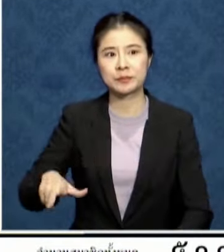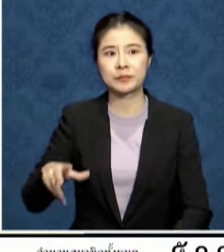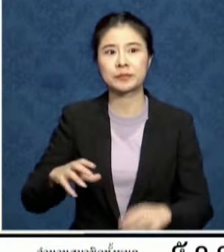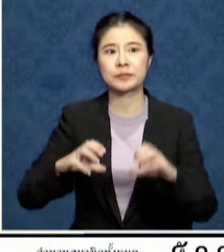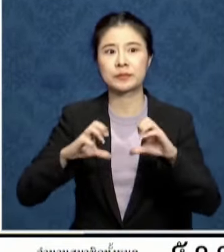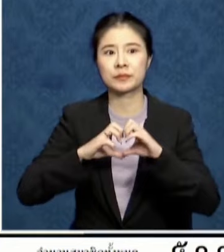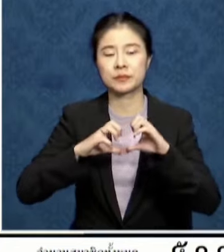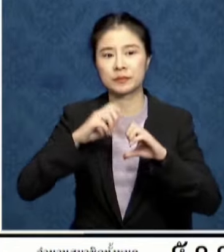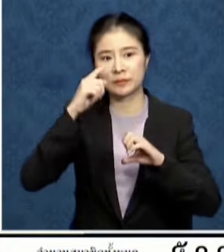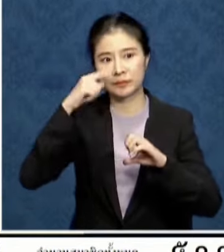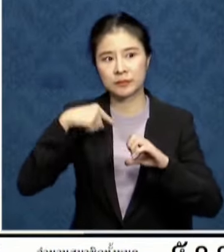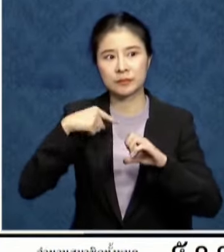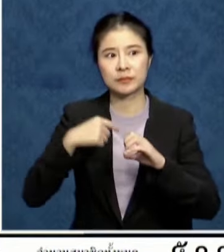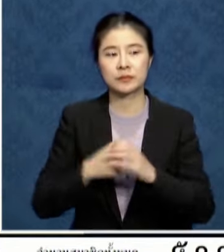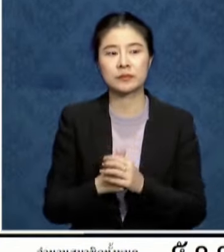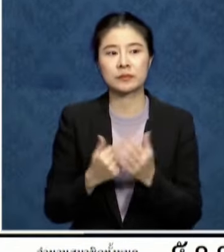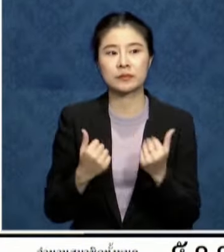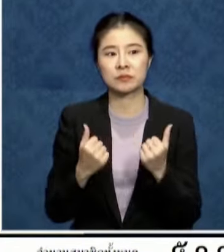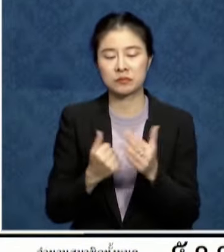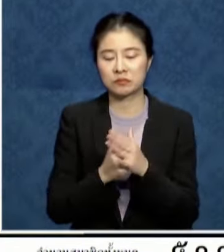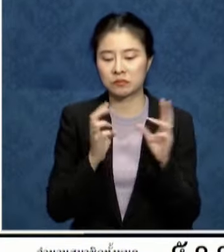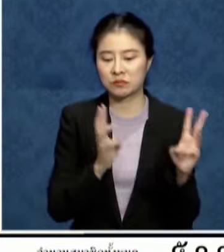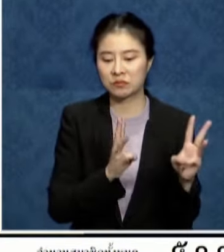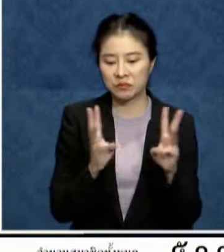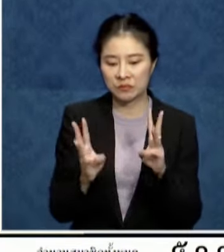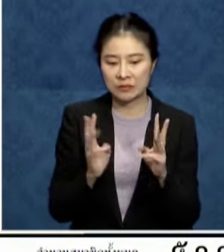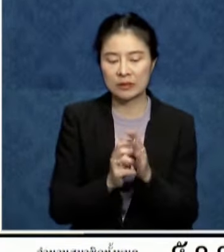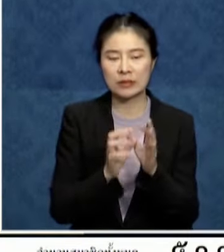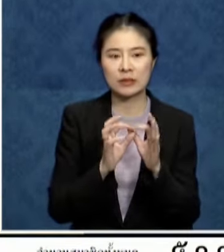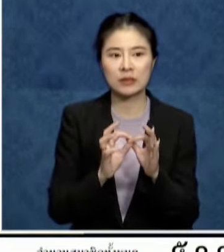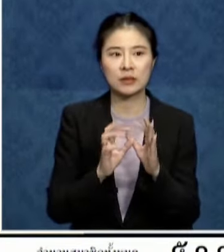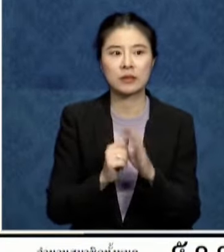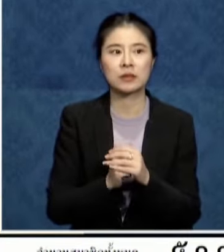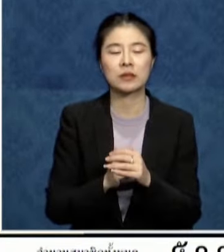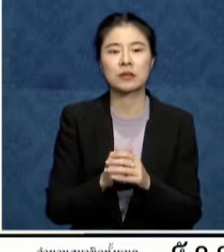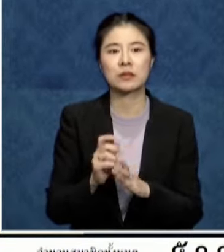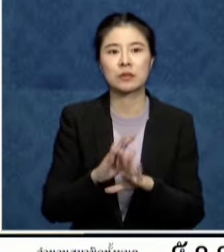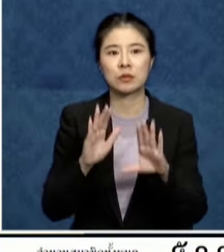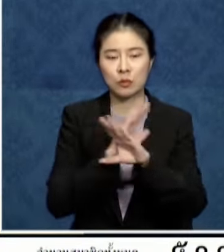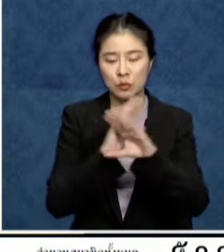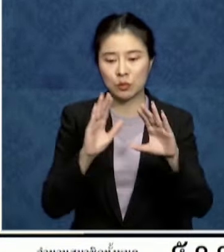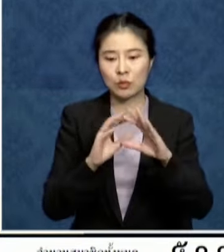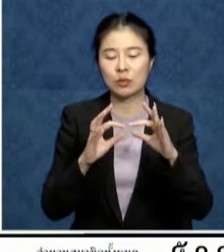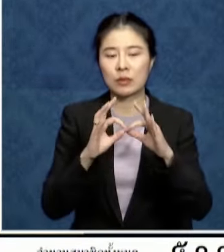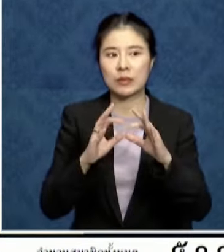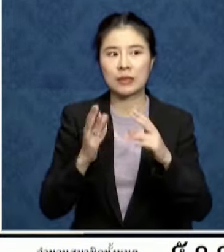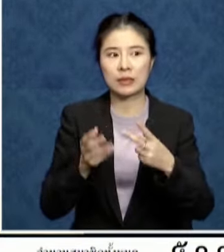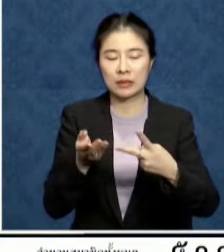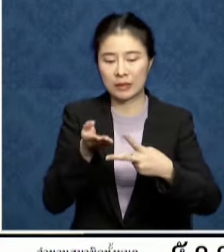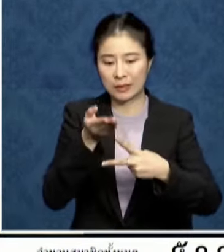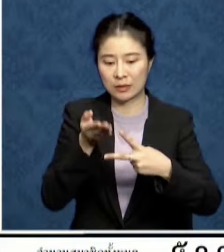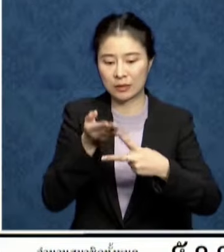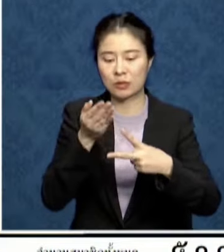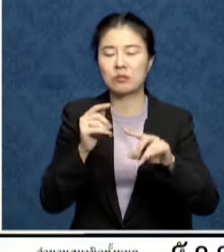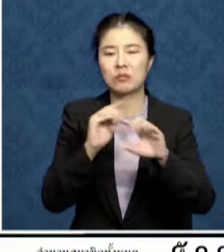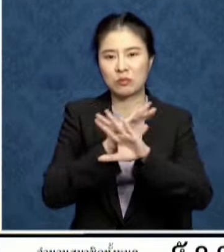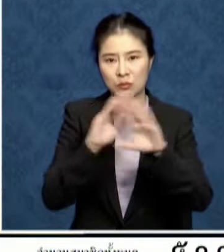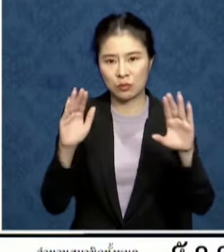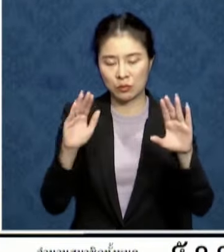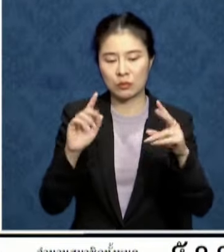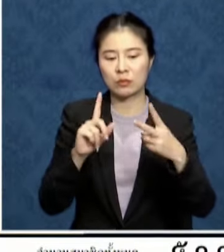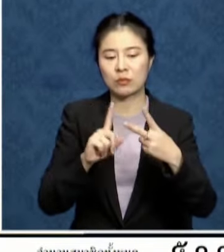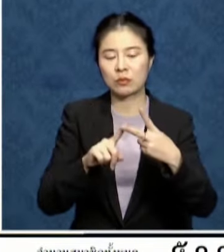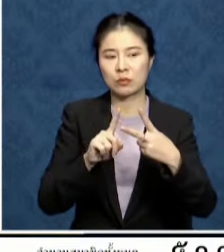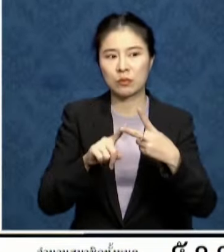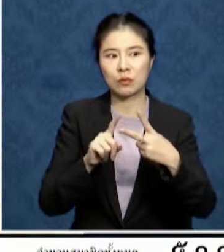ให้ปรับกติกาจากดับเบิลมาจอริตี้มาเป็นซิงเกิลมาจอริตี้โดยยกเลิกเกณฑ์ชั้นบนที่เกี่ยวกับสัดส่วนการออกมาใช้สิทธิ์และเหลือเพีย